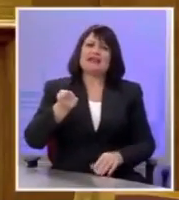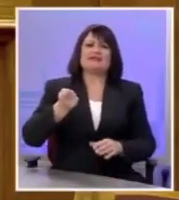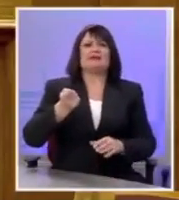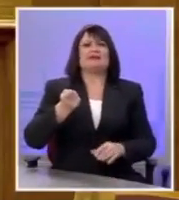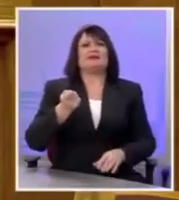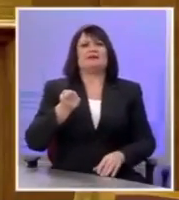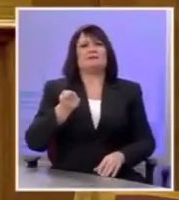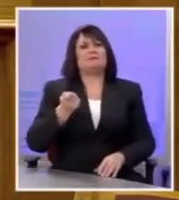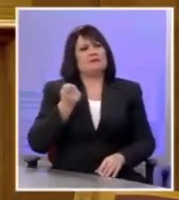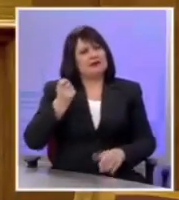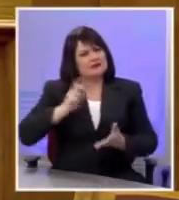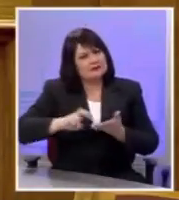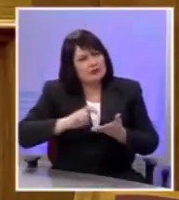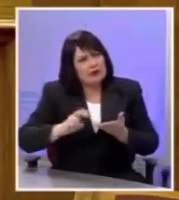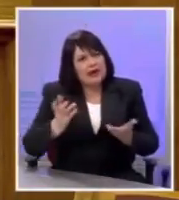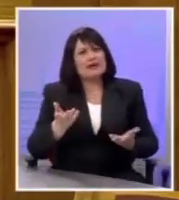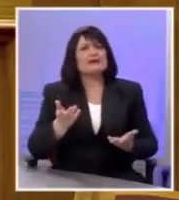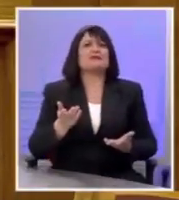για τις ασφαλιστικές.